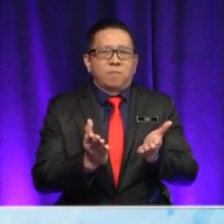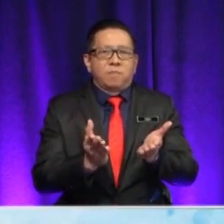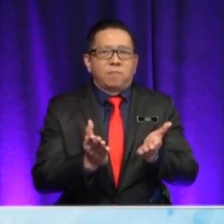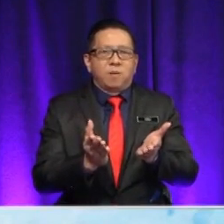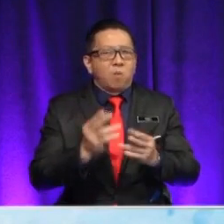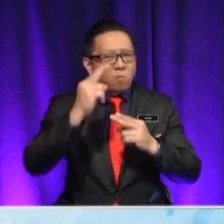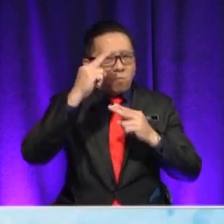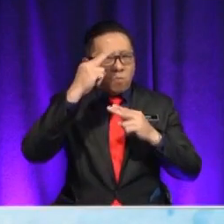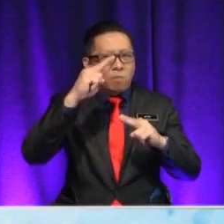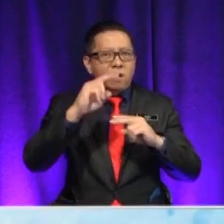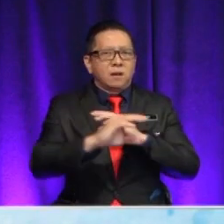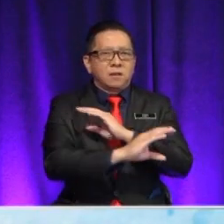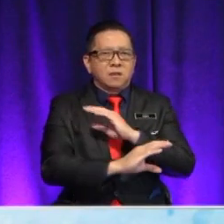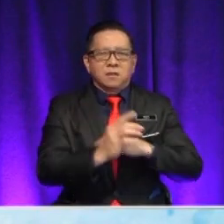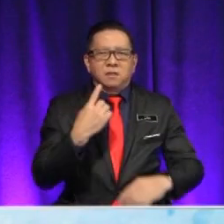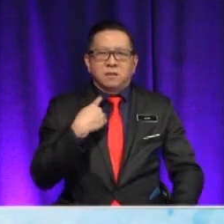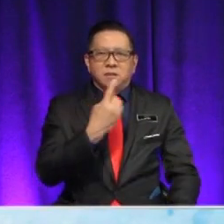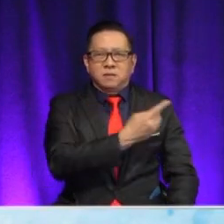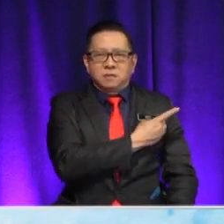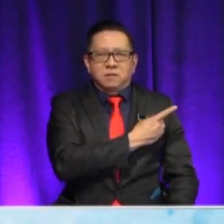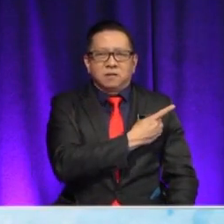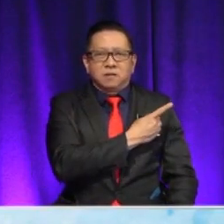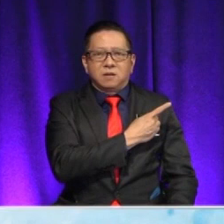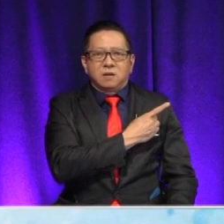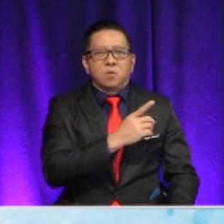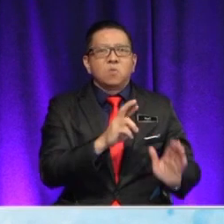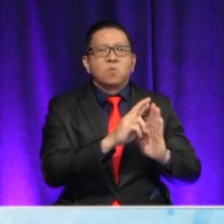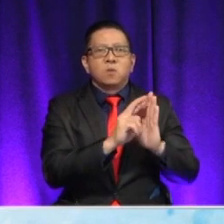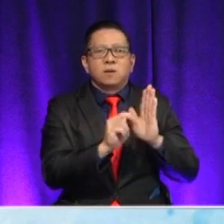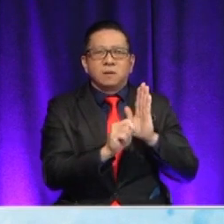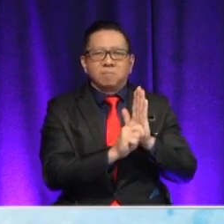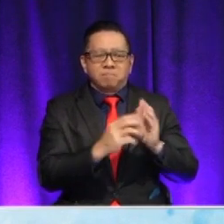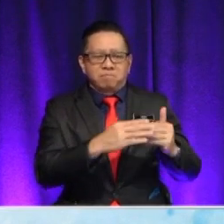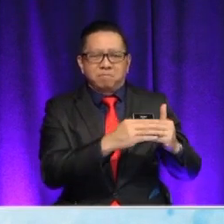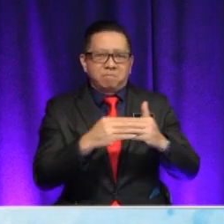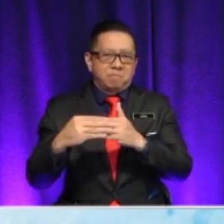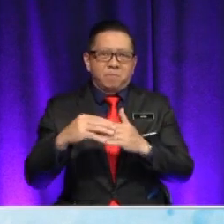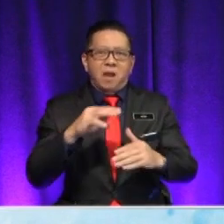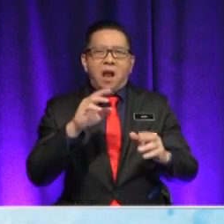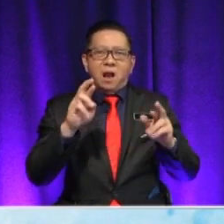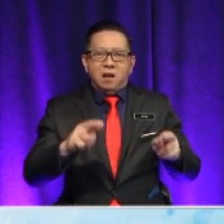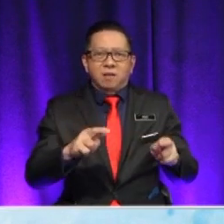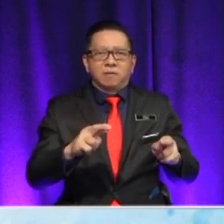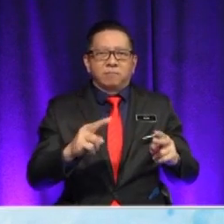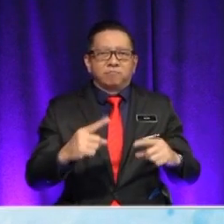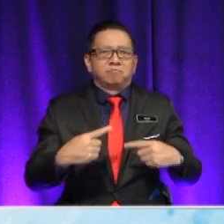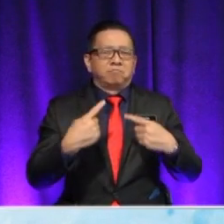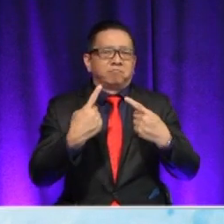kita. Rukun negara juga berperanan membimbing rakyat daripada terlibat dengan